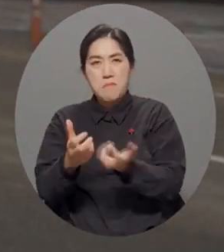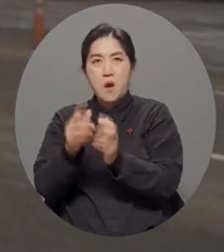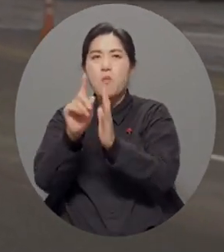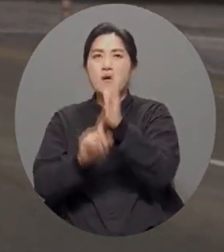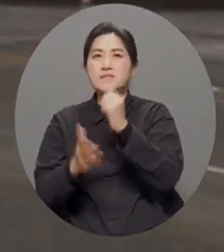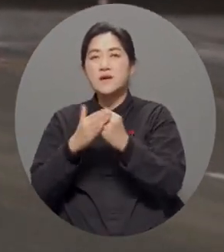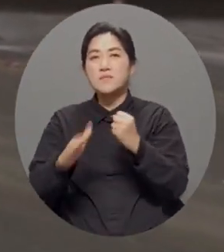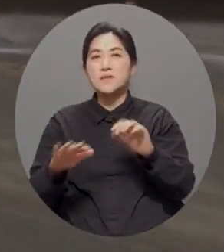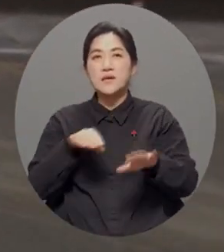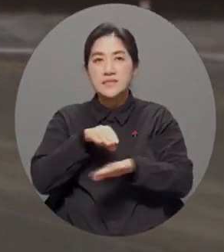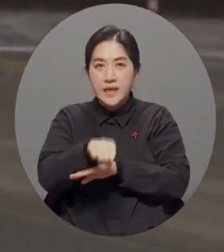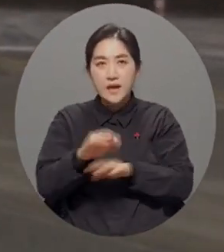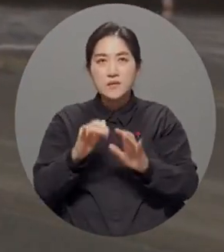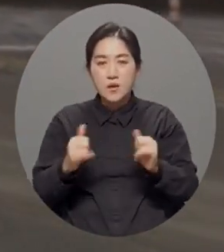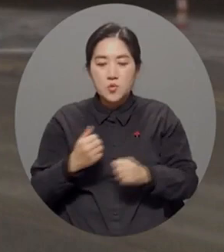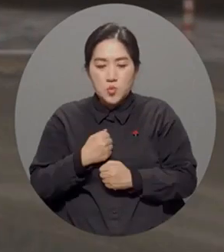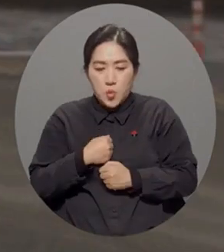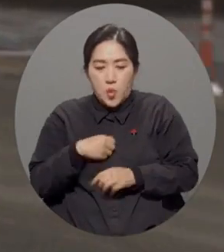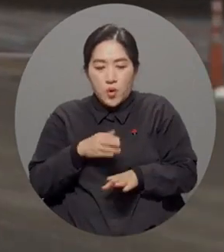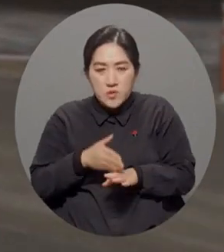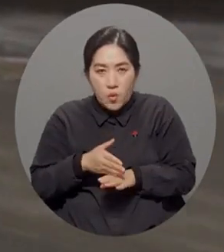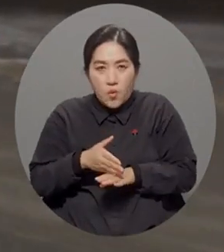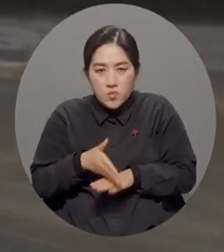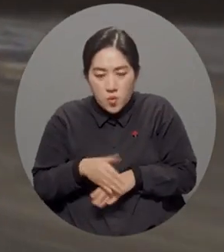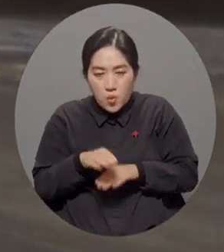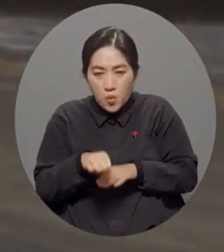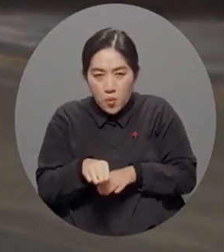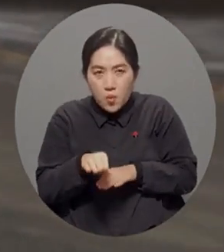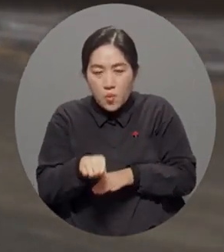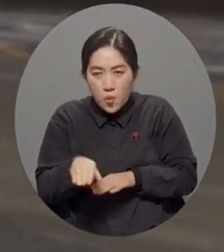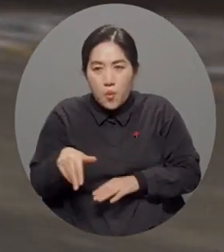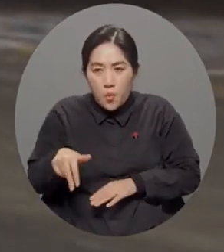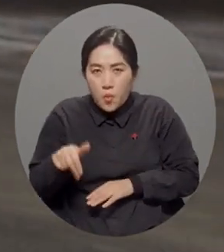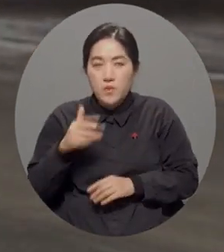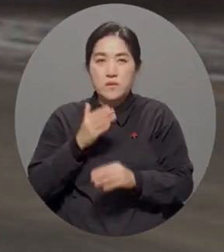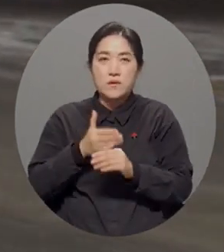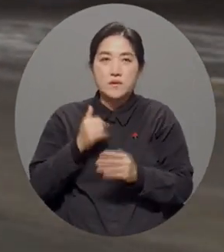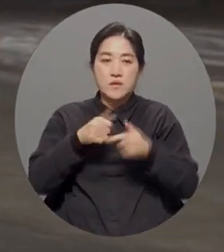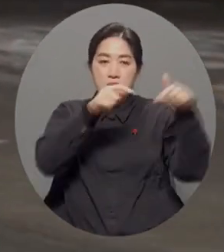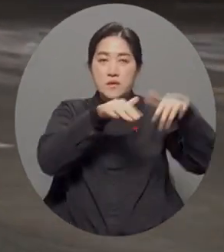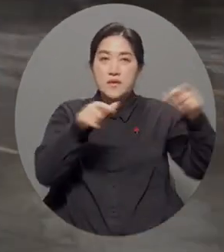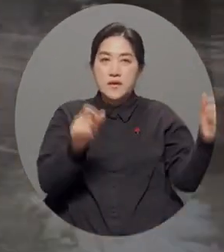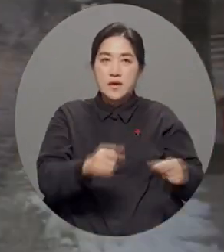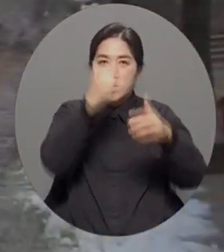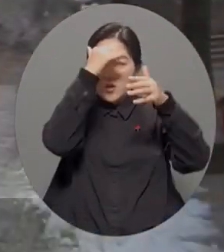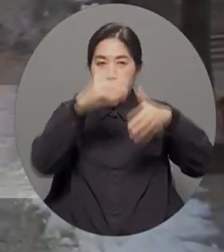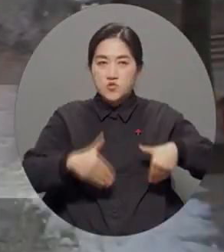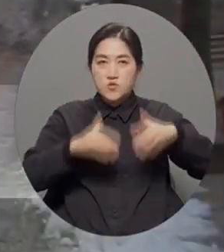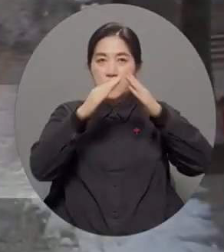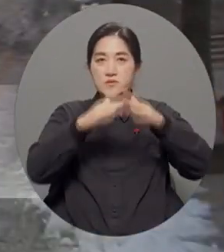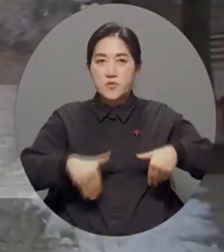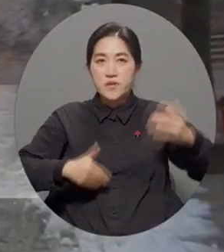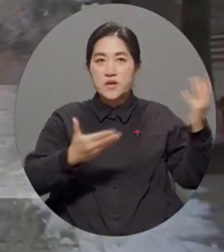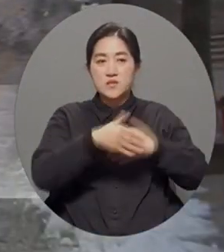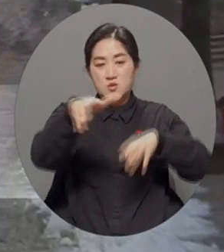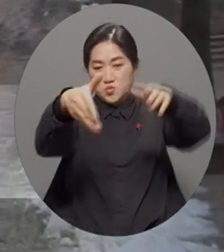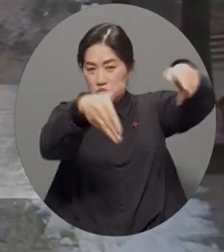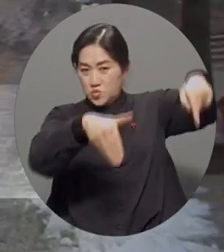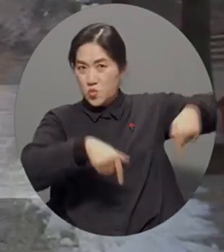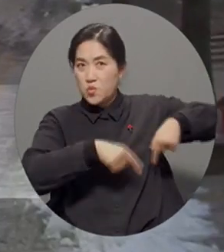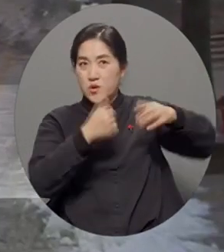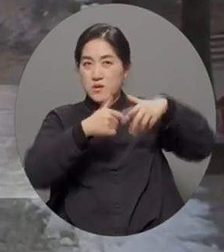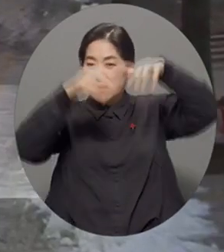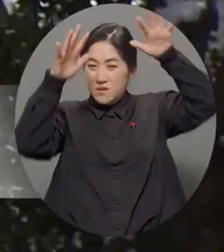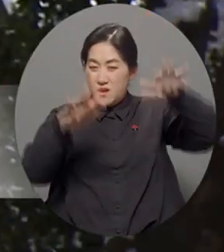차량도 사람도 속도를 줄인 채 움직이고 있습니다. 서해안에 접한 충남, 전남, 제주도 지역을 중심으로 대설